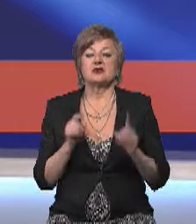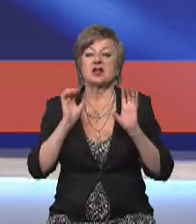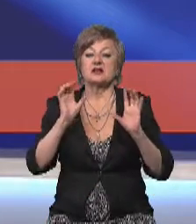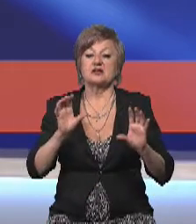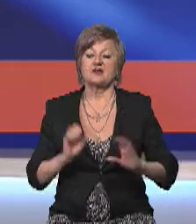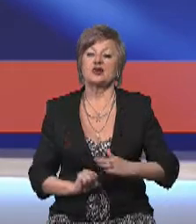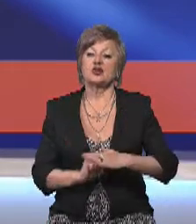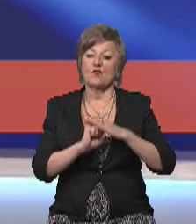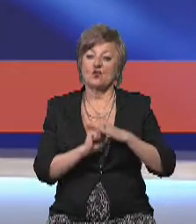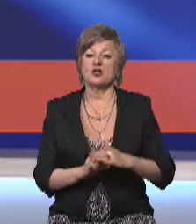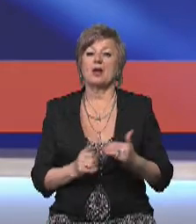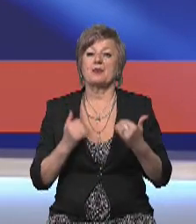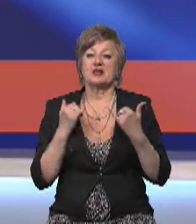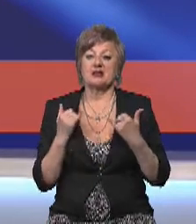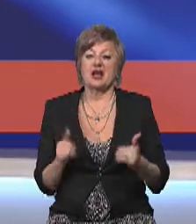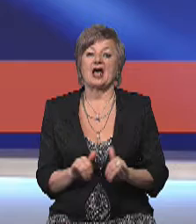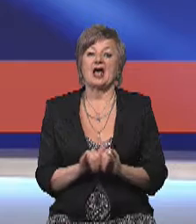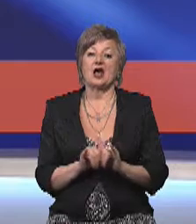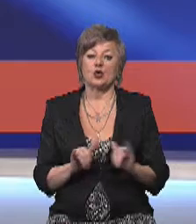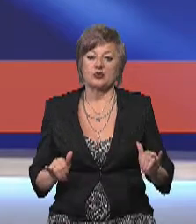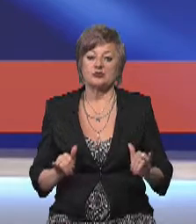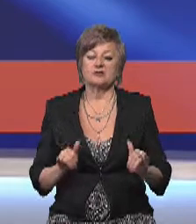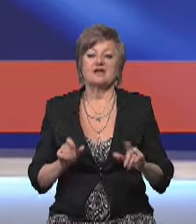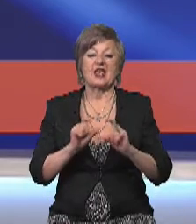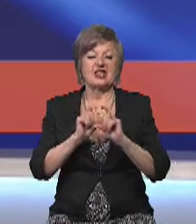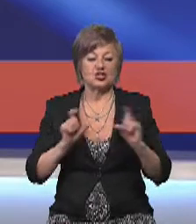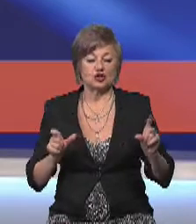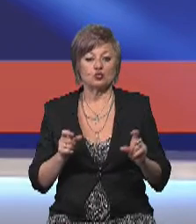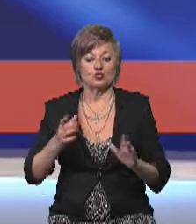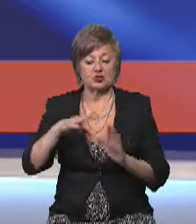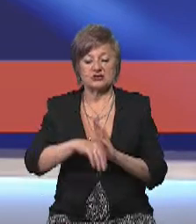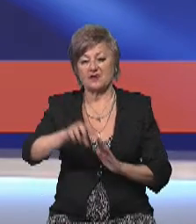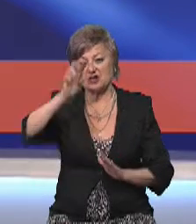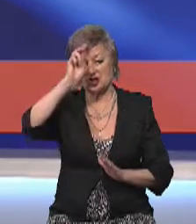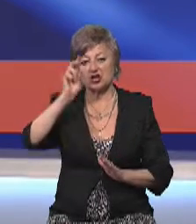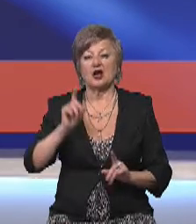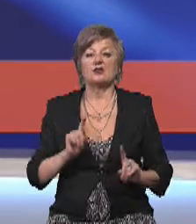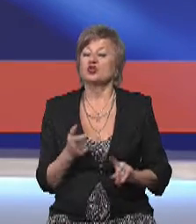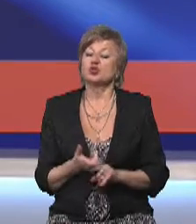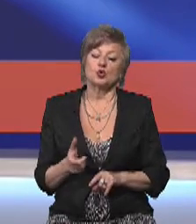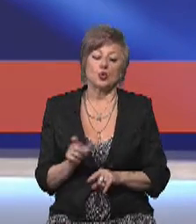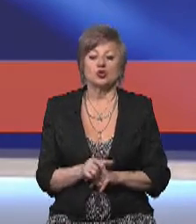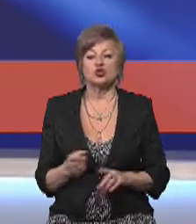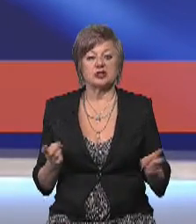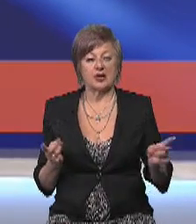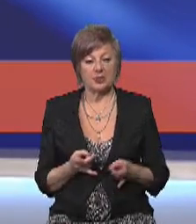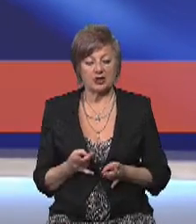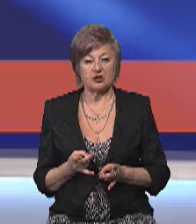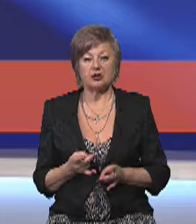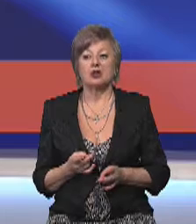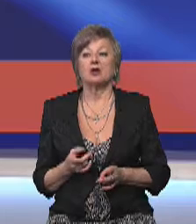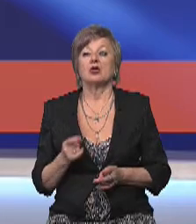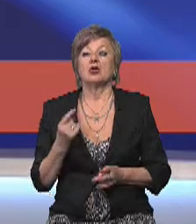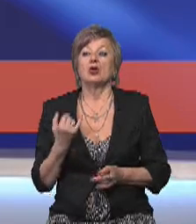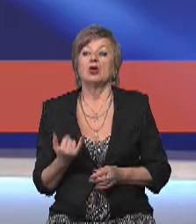законодавчий фундамент для розвитку інституцій державних, які конче необхідні. Вона